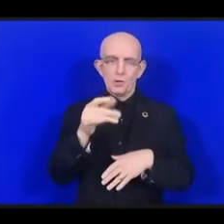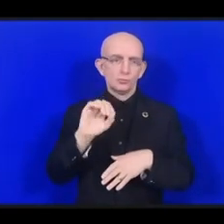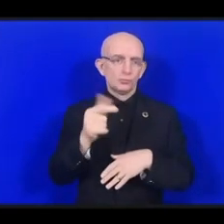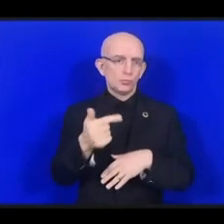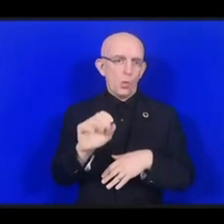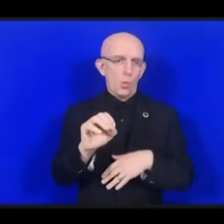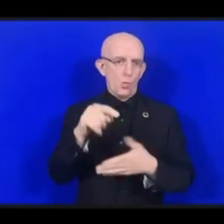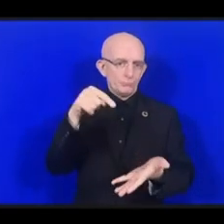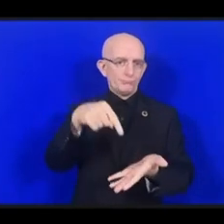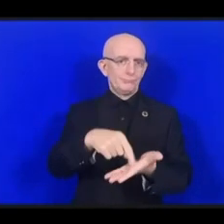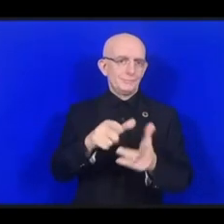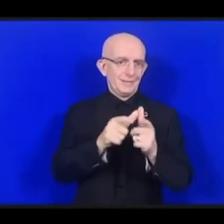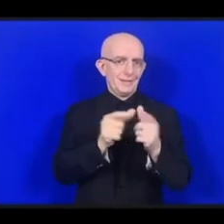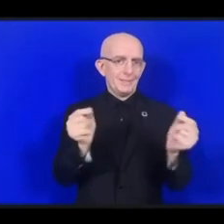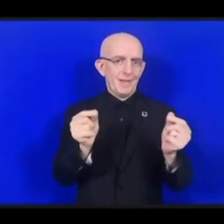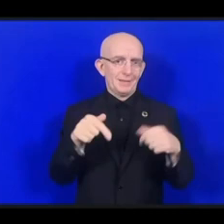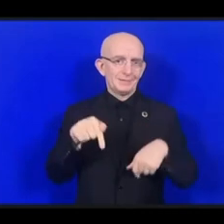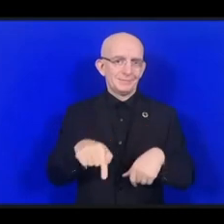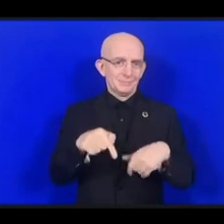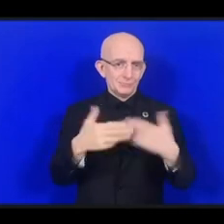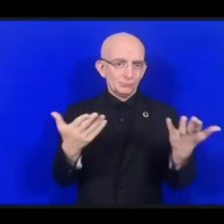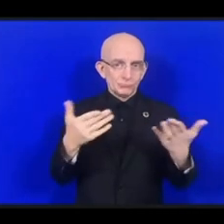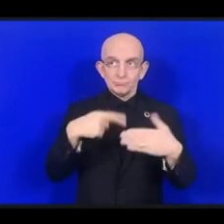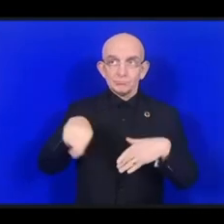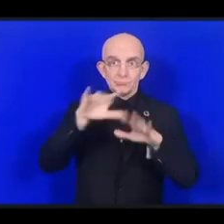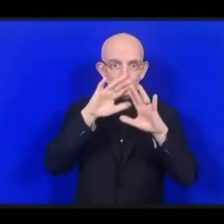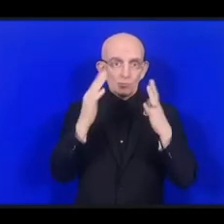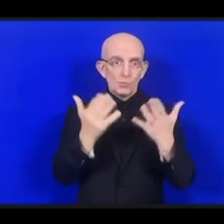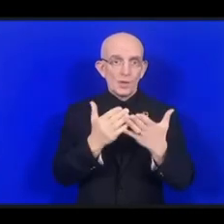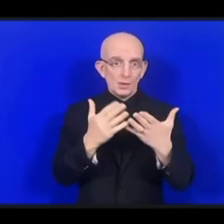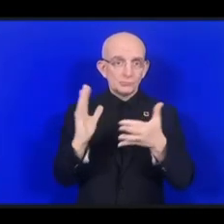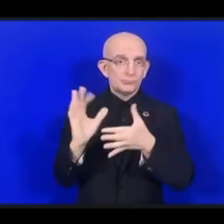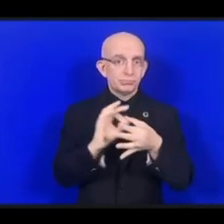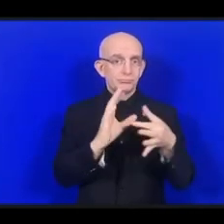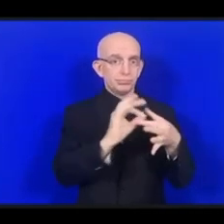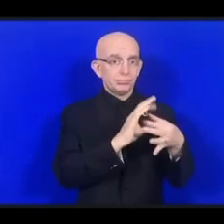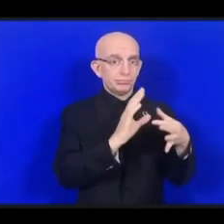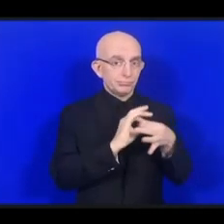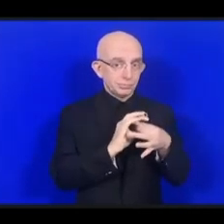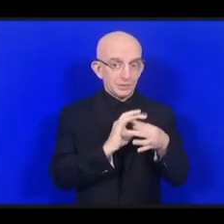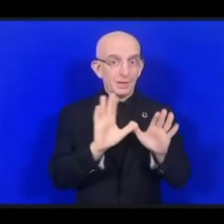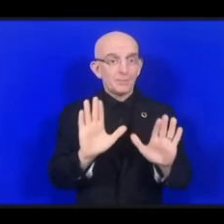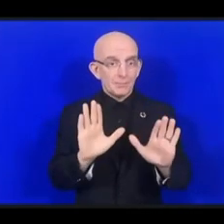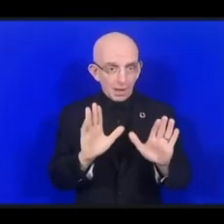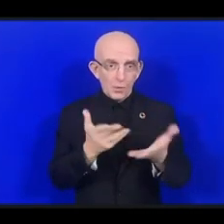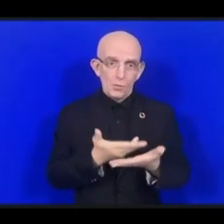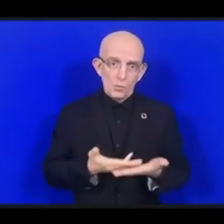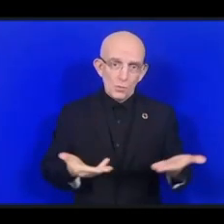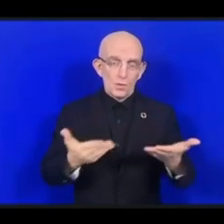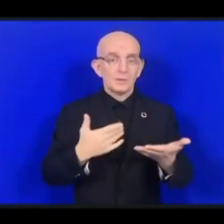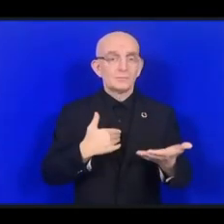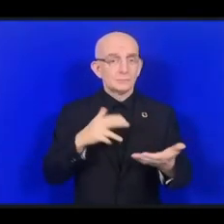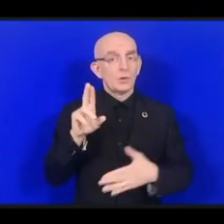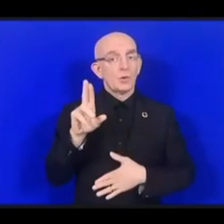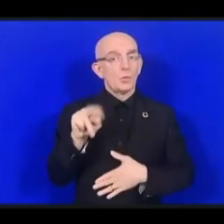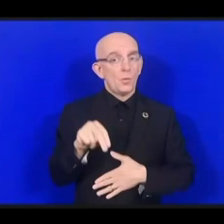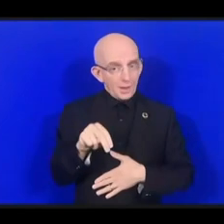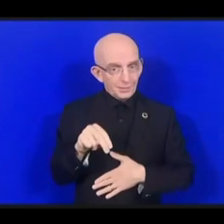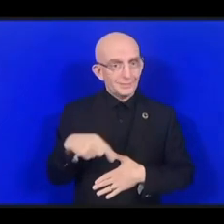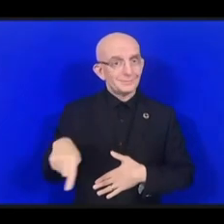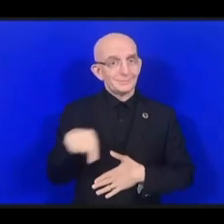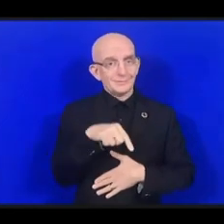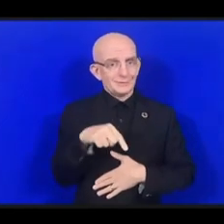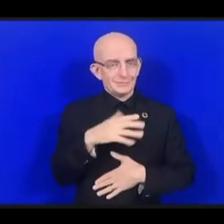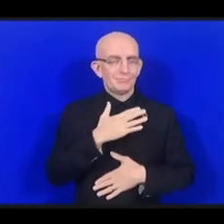monde enfin au nom des Nations Unies je formule une fois de plus le vœu euh